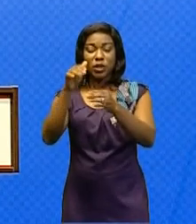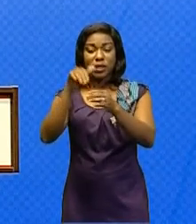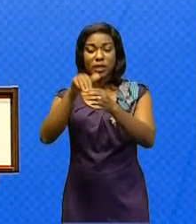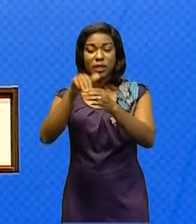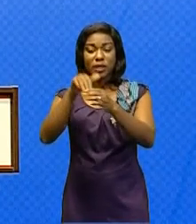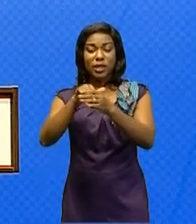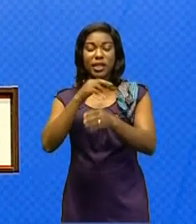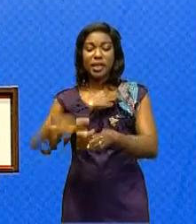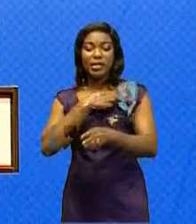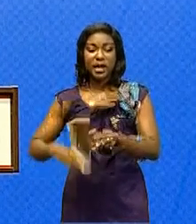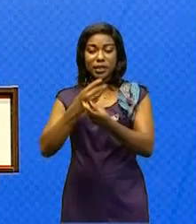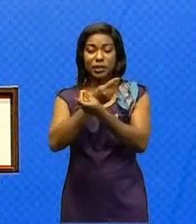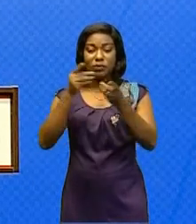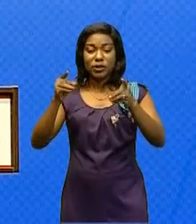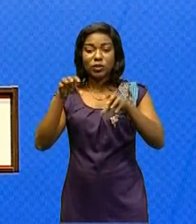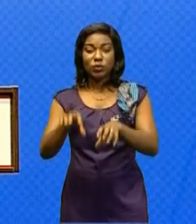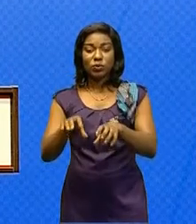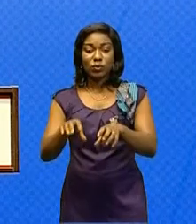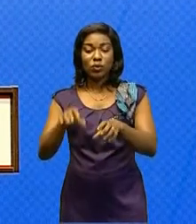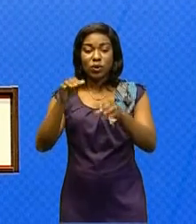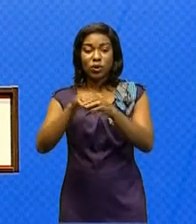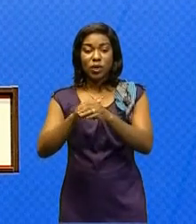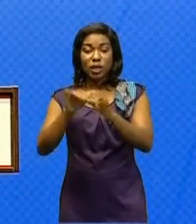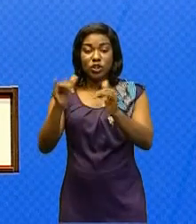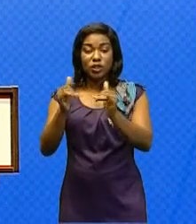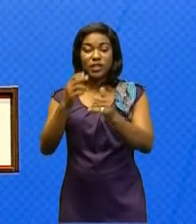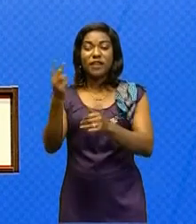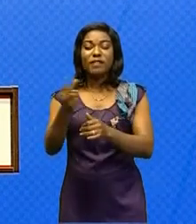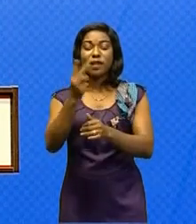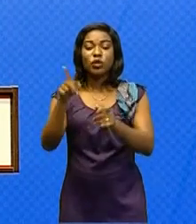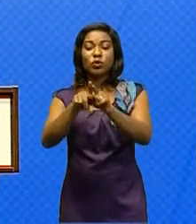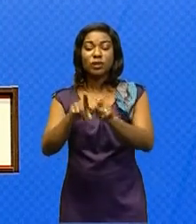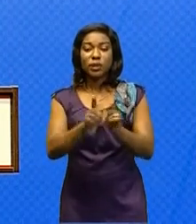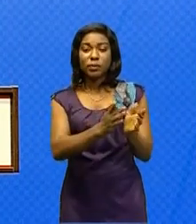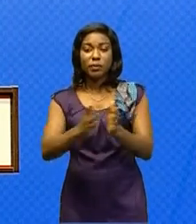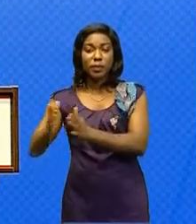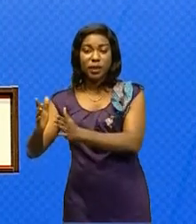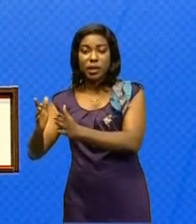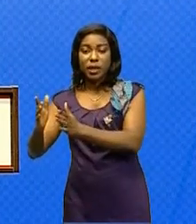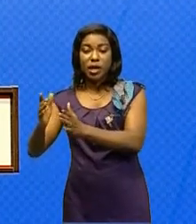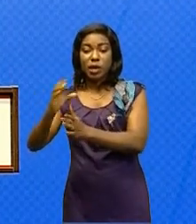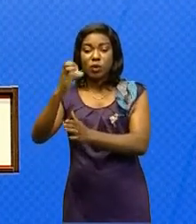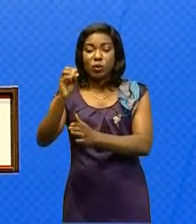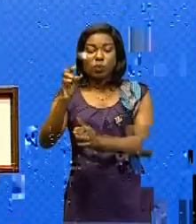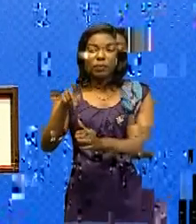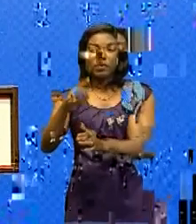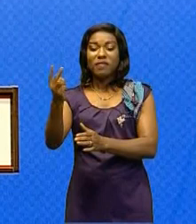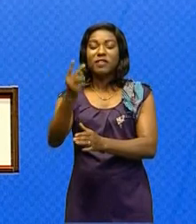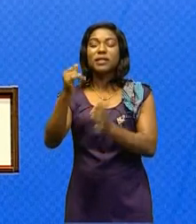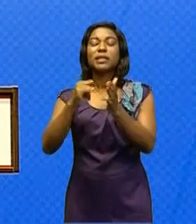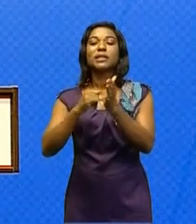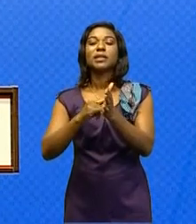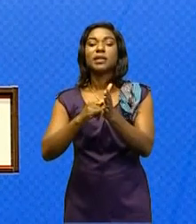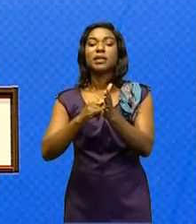République démocratique du Congo aux réunions du G20 et aux travaux préparatoires de la COP26. La